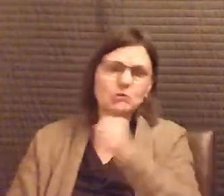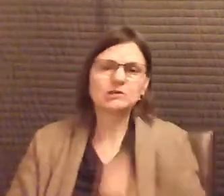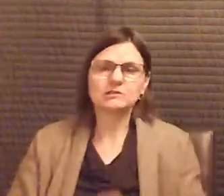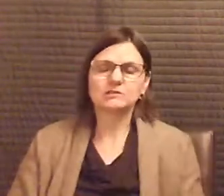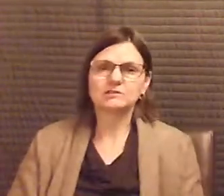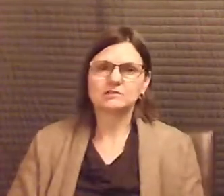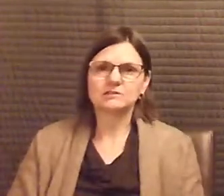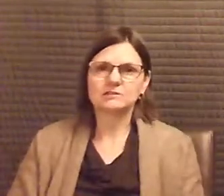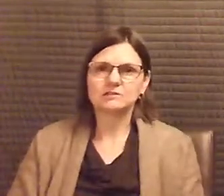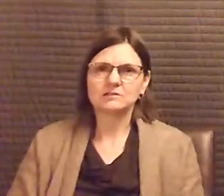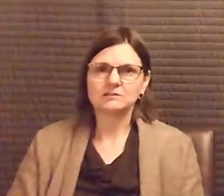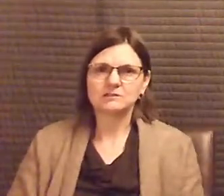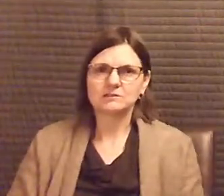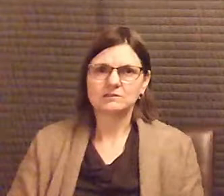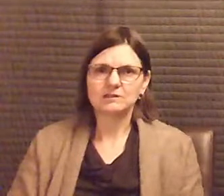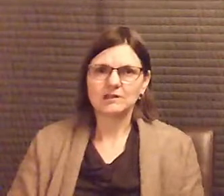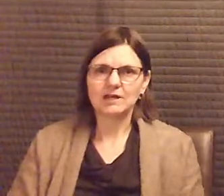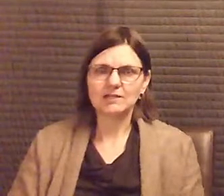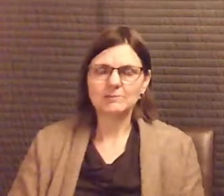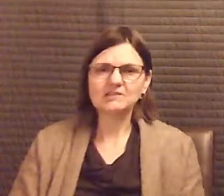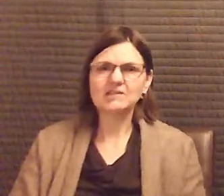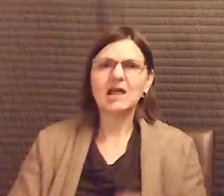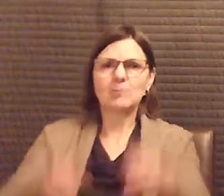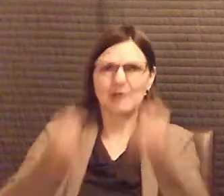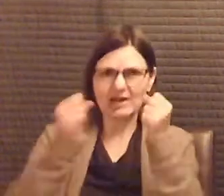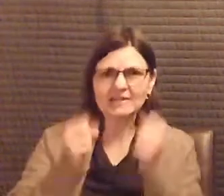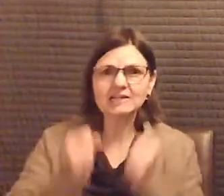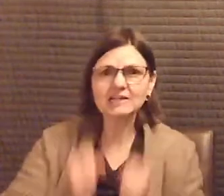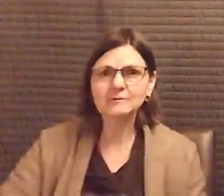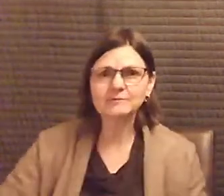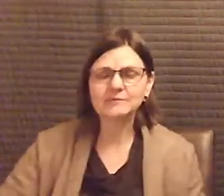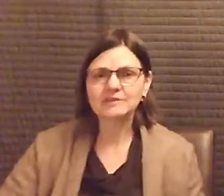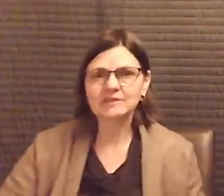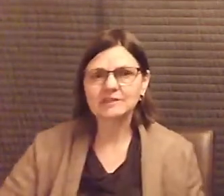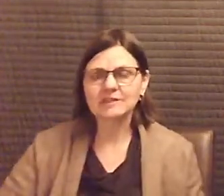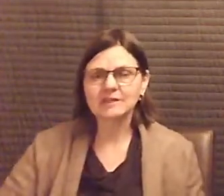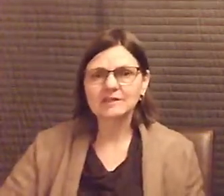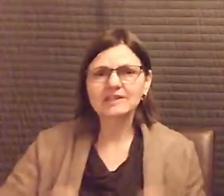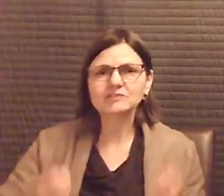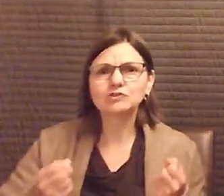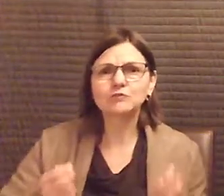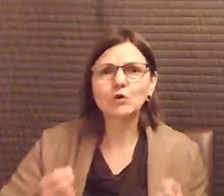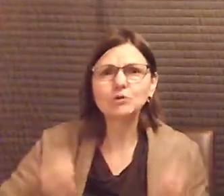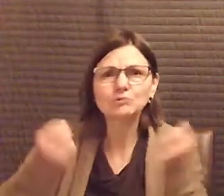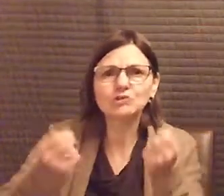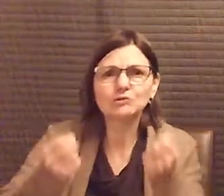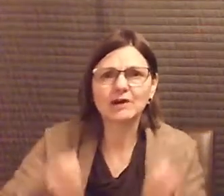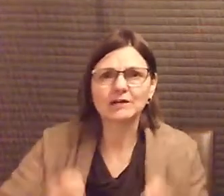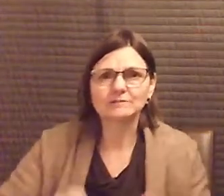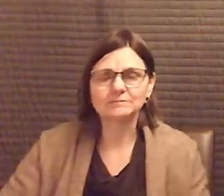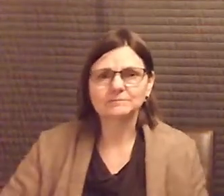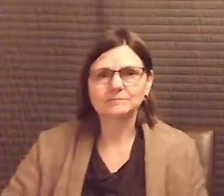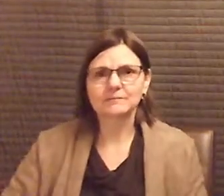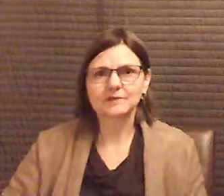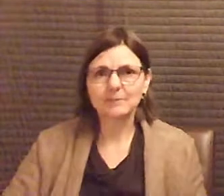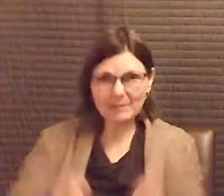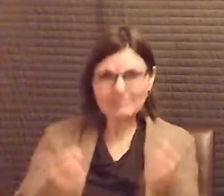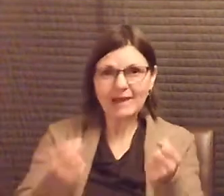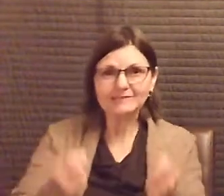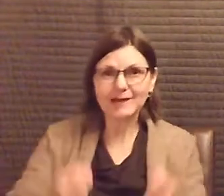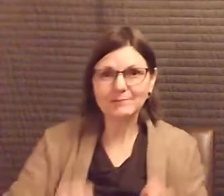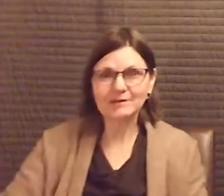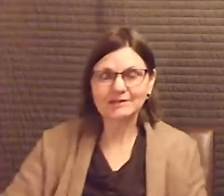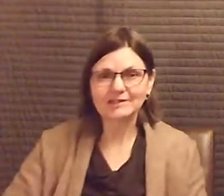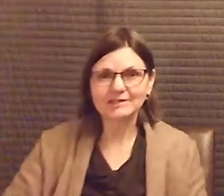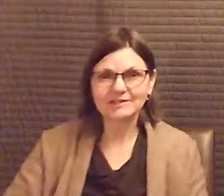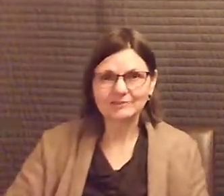schreeuw en roei minded people en de mensen helpen herinneren zien we horen dat ze het woord moet tot van joy met